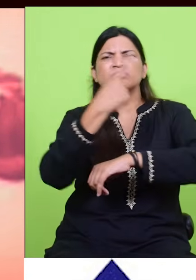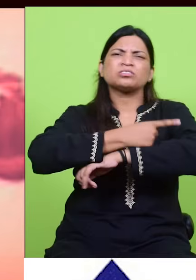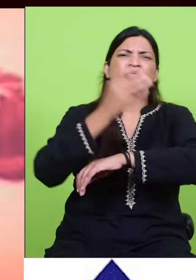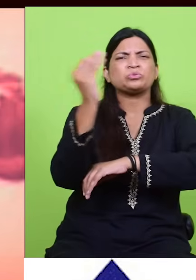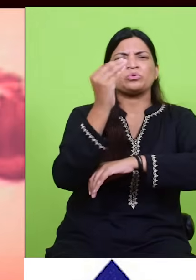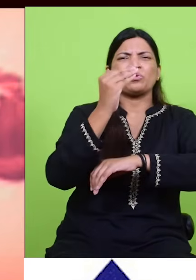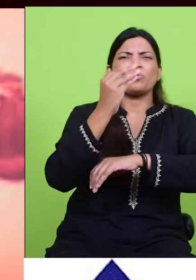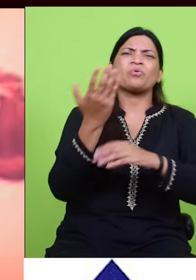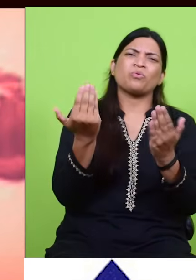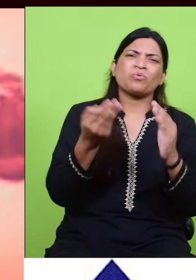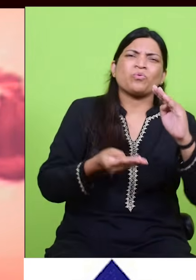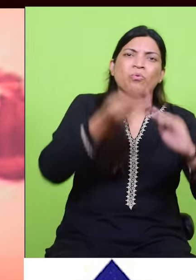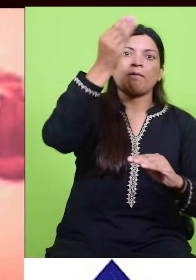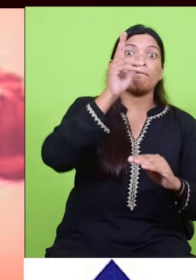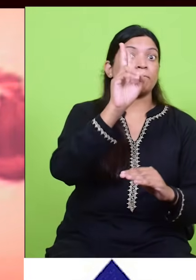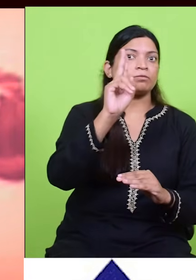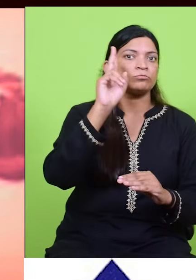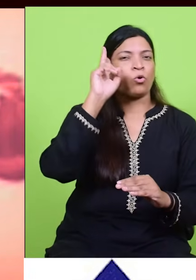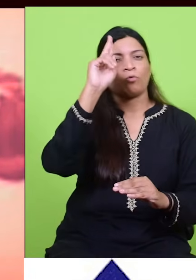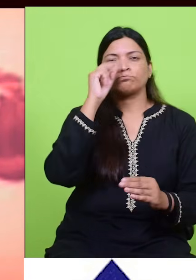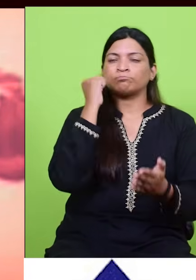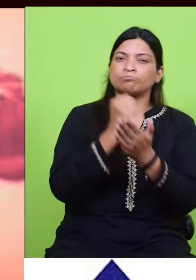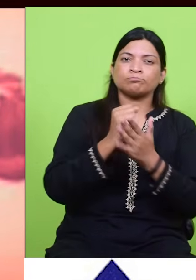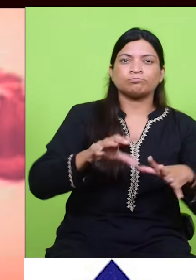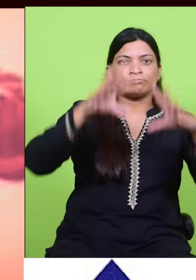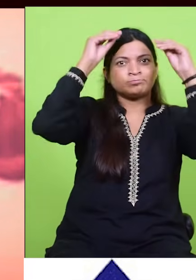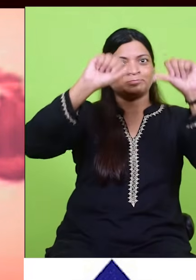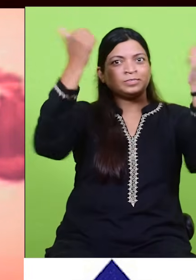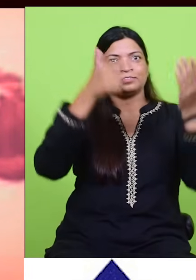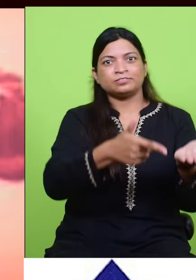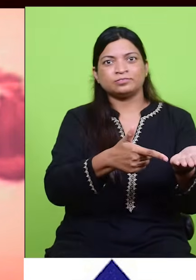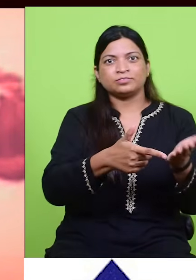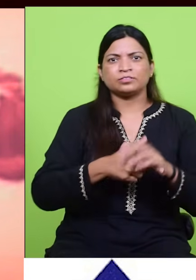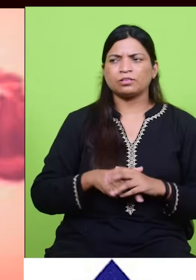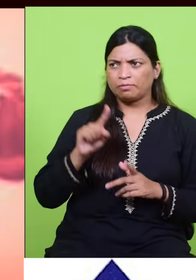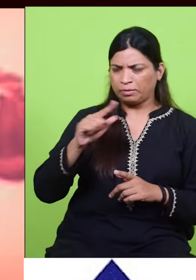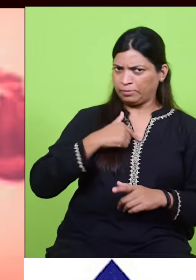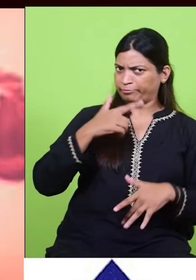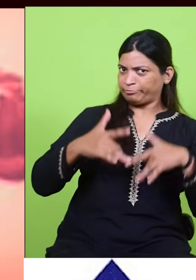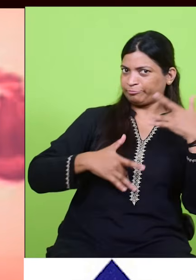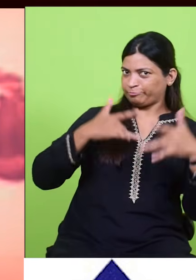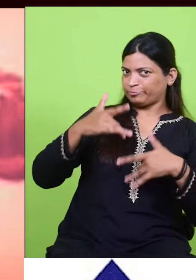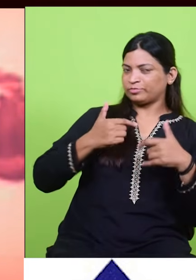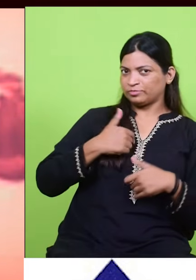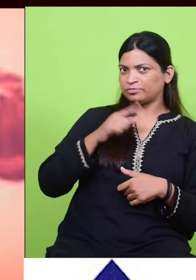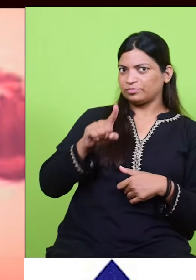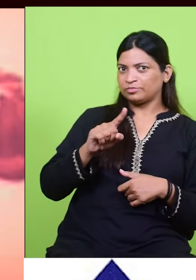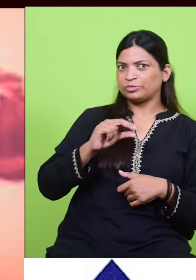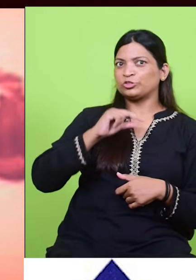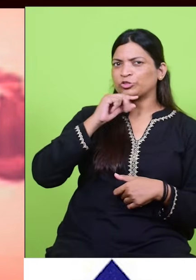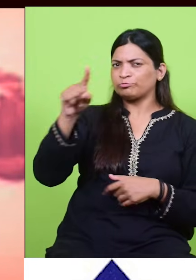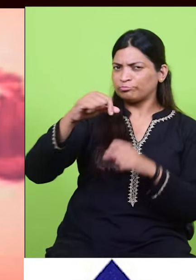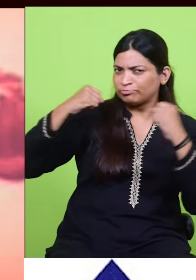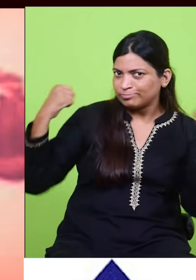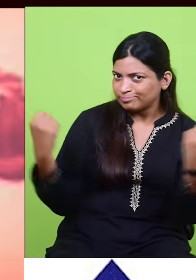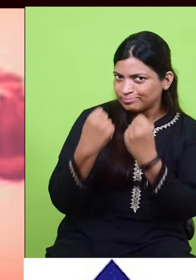जितनी वो प्रशंसा की हकदार है। और जैसे आपने कहा, वो जब उसका रिज़ल्ट आया और उसे जितनी खुशी हुई होगी कि वो पास